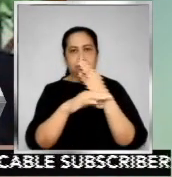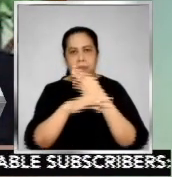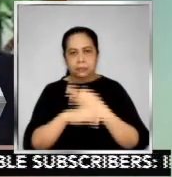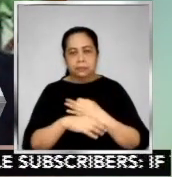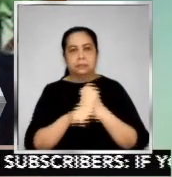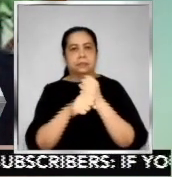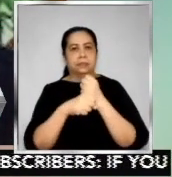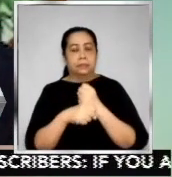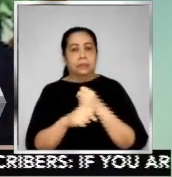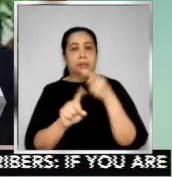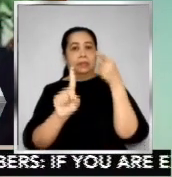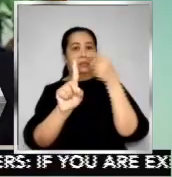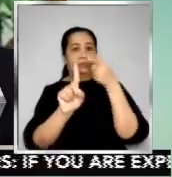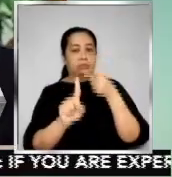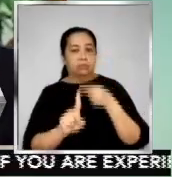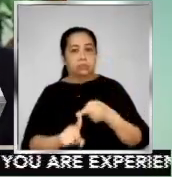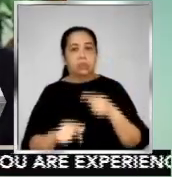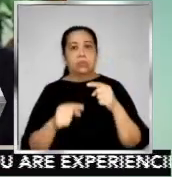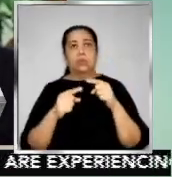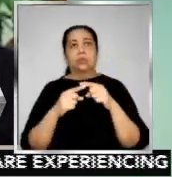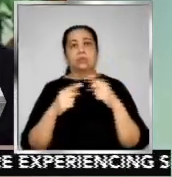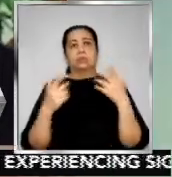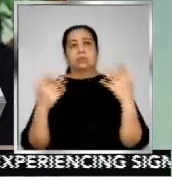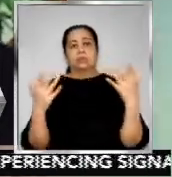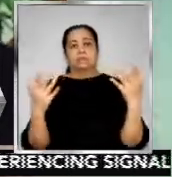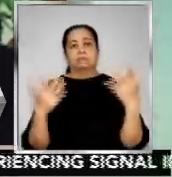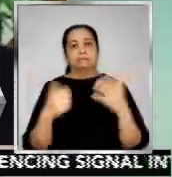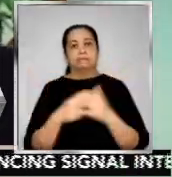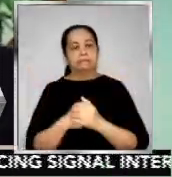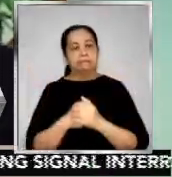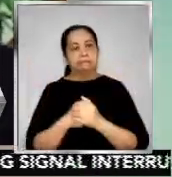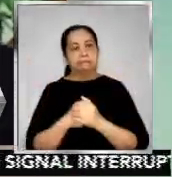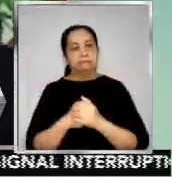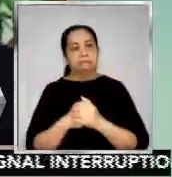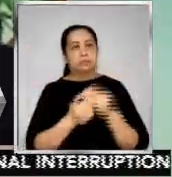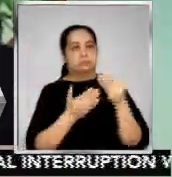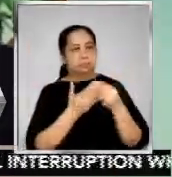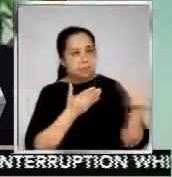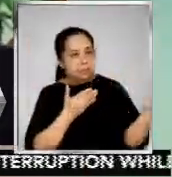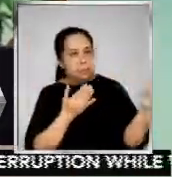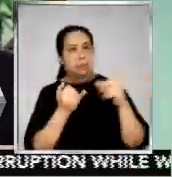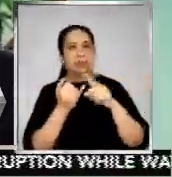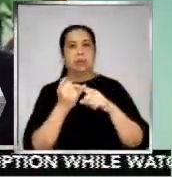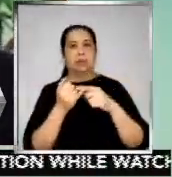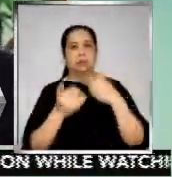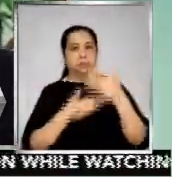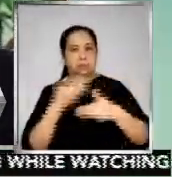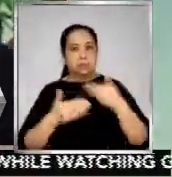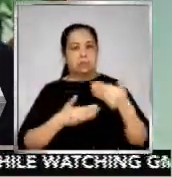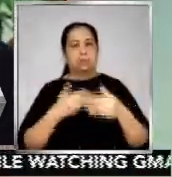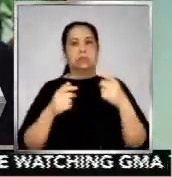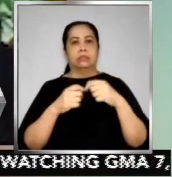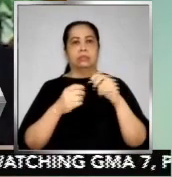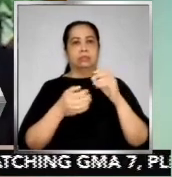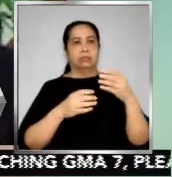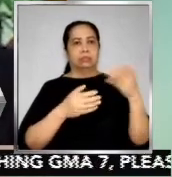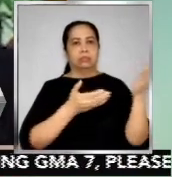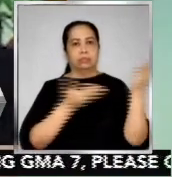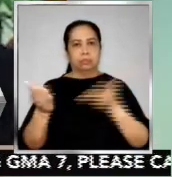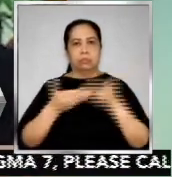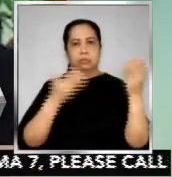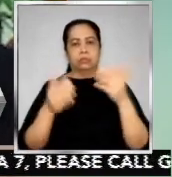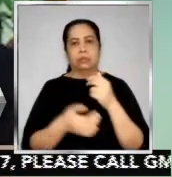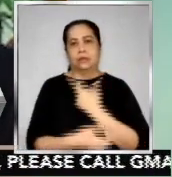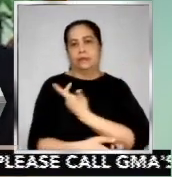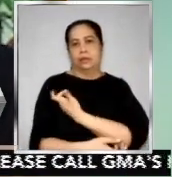pertaining to procurement, administration, deployment of vaccines.